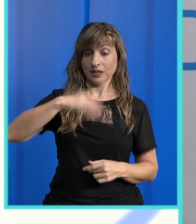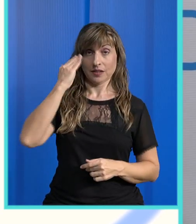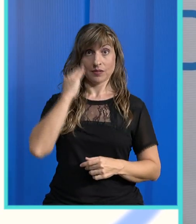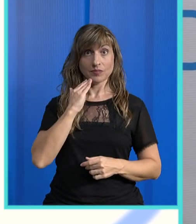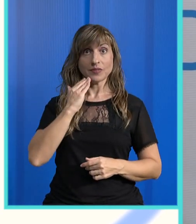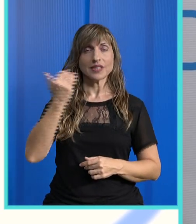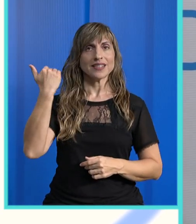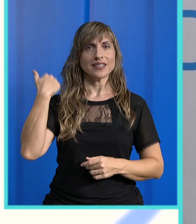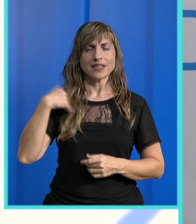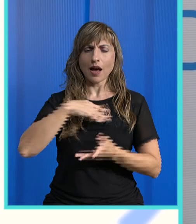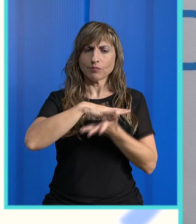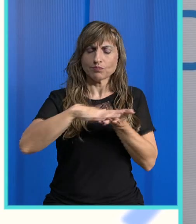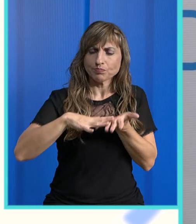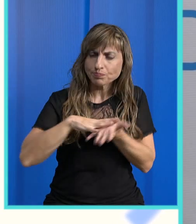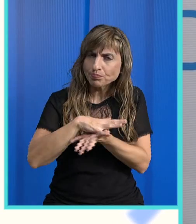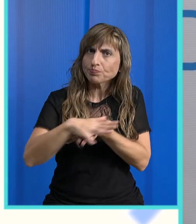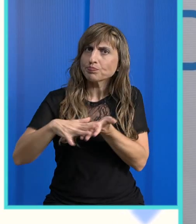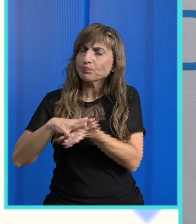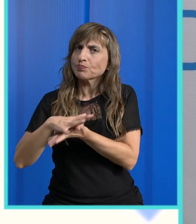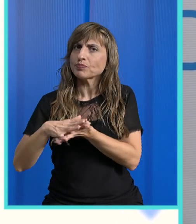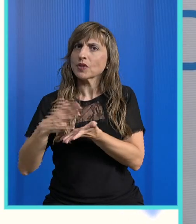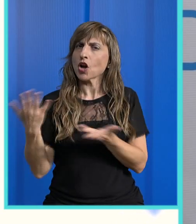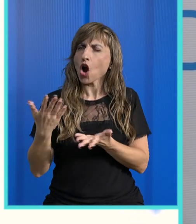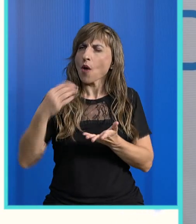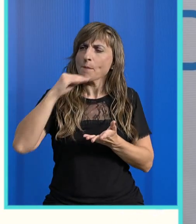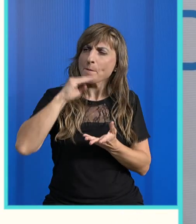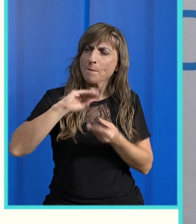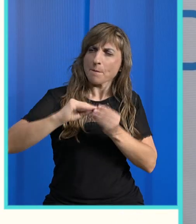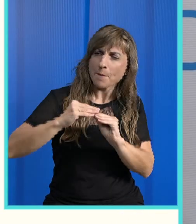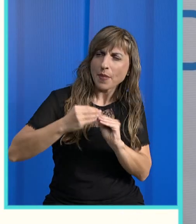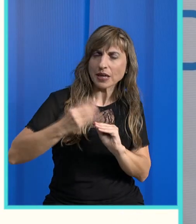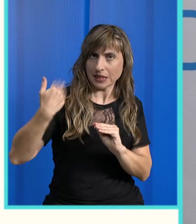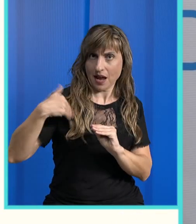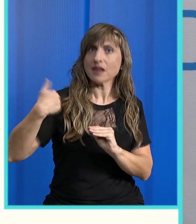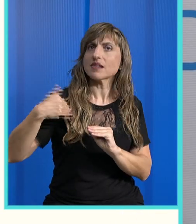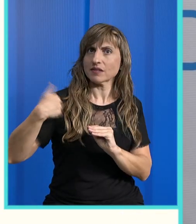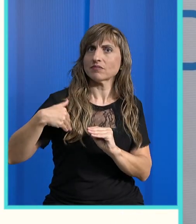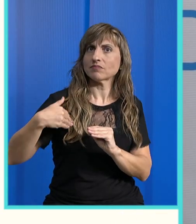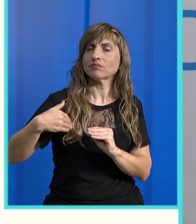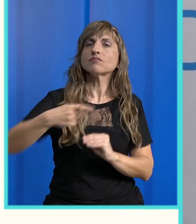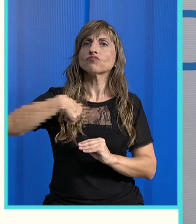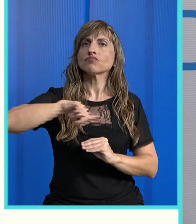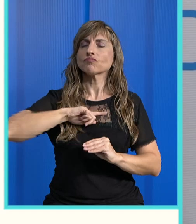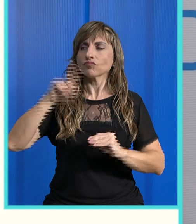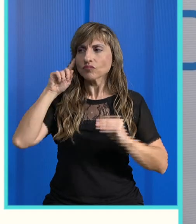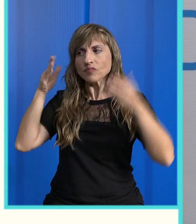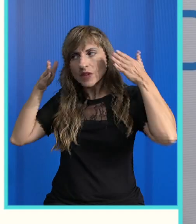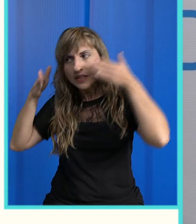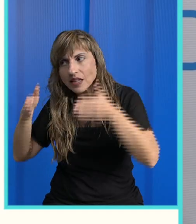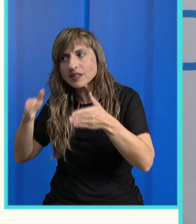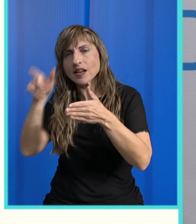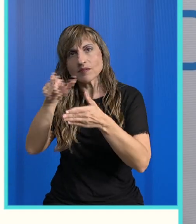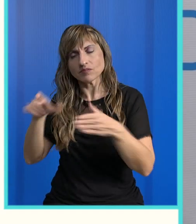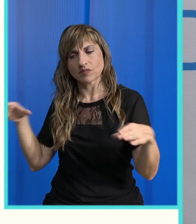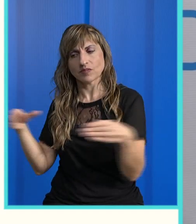estat parlant la tramitació ja s'està realitzant i per tant atendrem aquestes persones i si cal